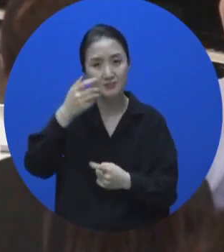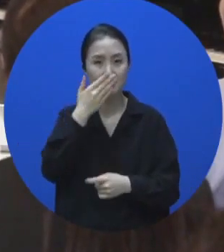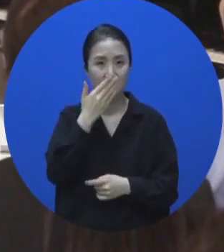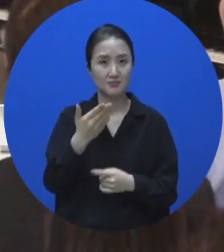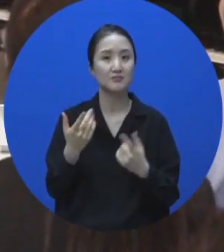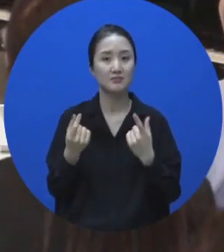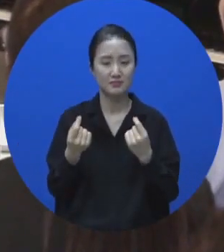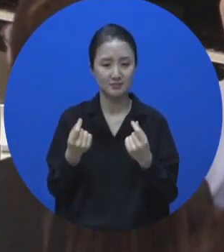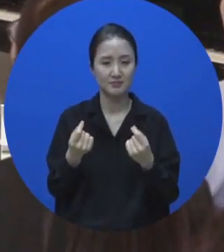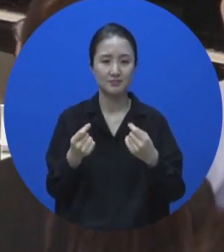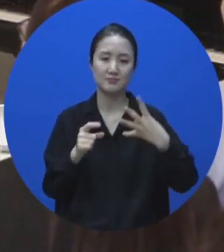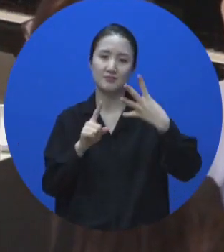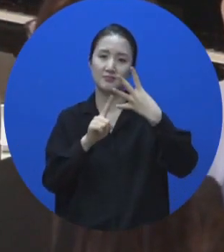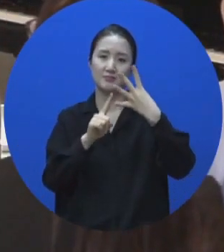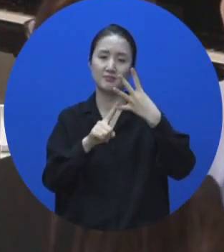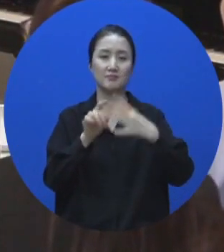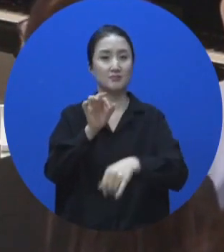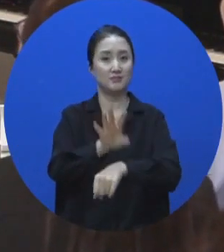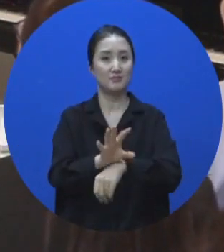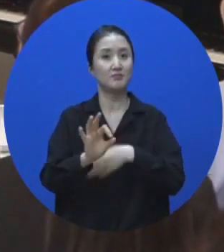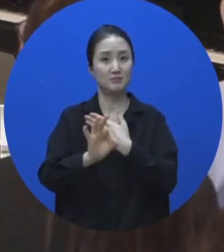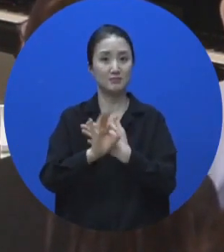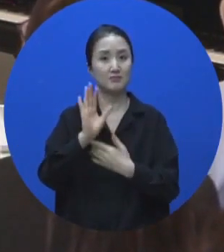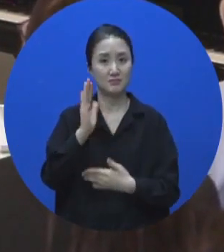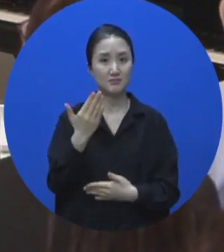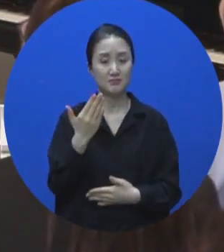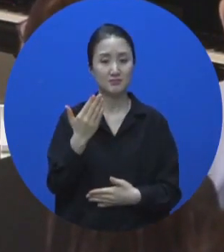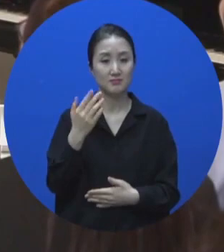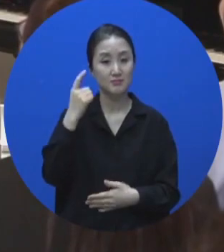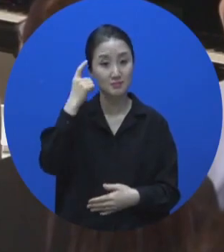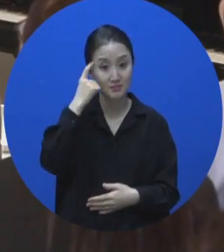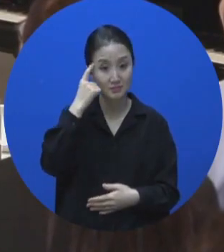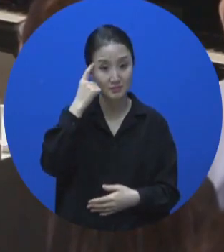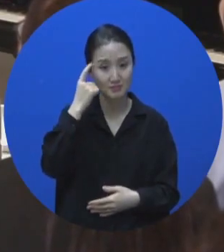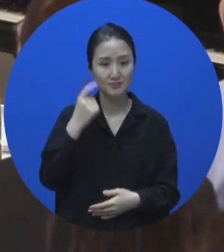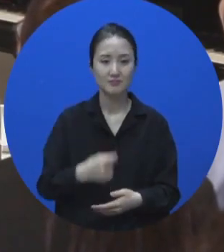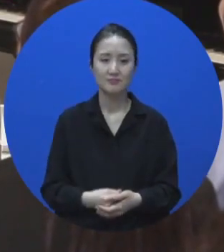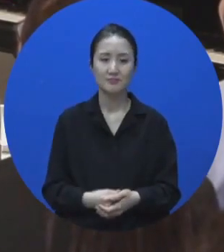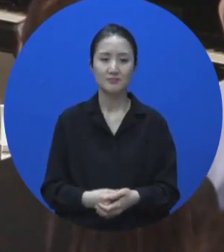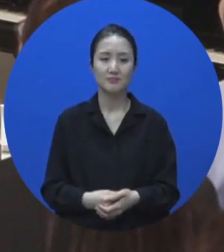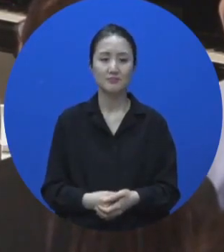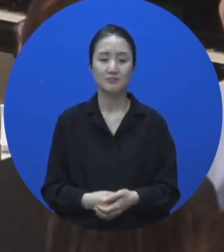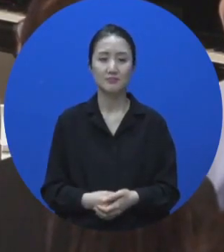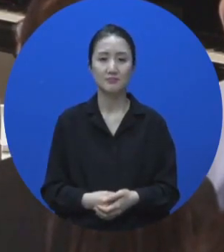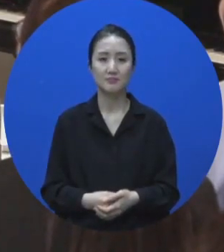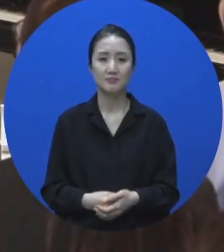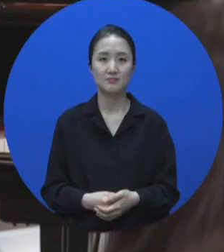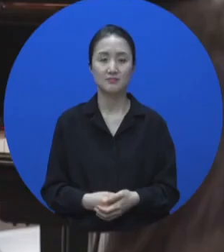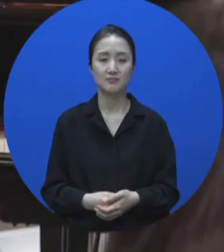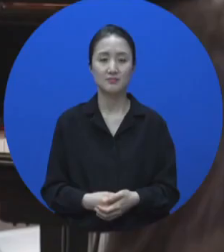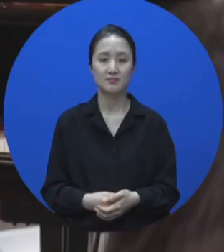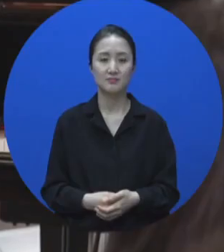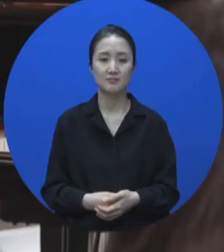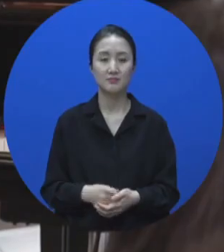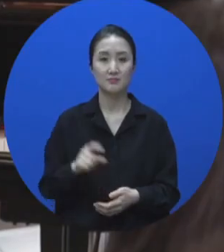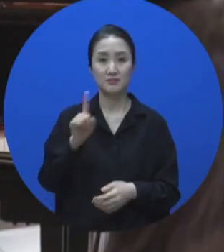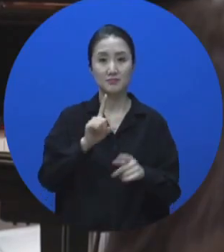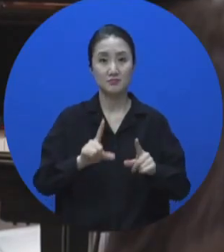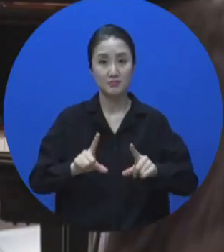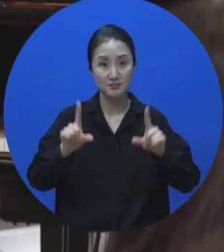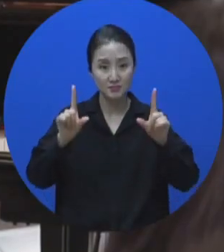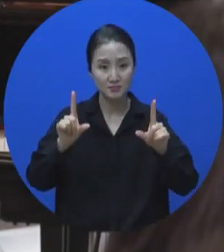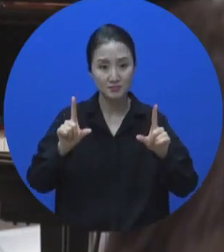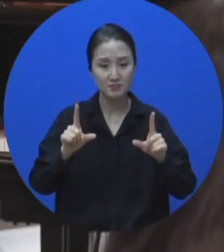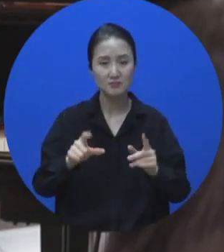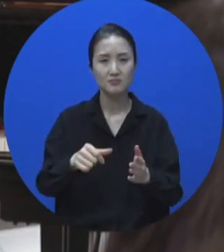직접 눈을 보고 사는 건데요 1 2년차 아파트를 사는게 좋습니다 왜요 그것은 곧 아부는